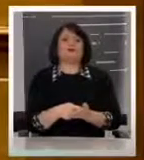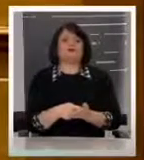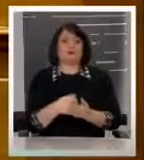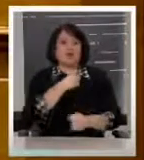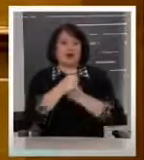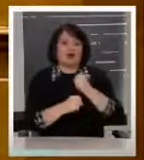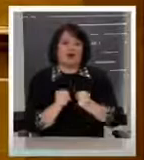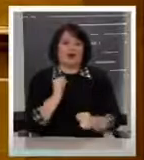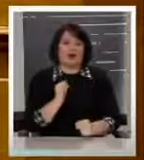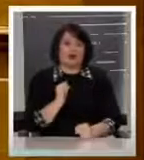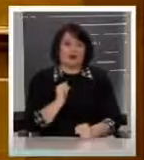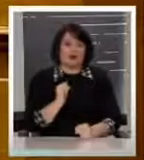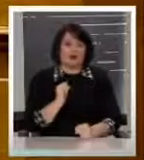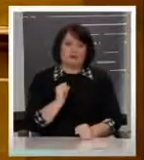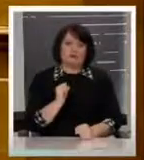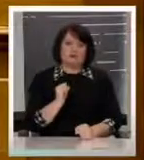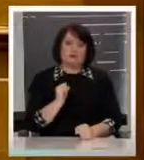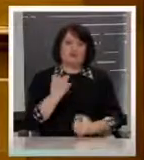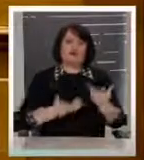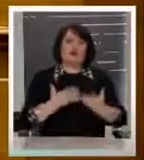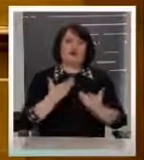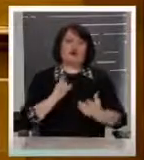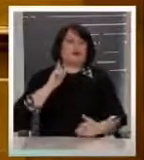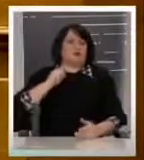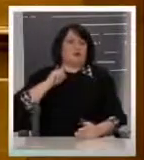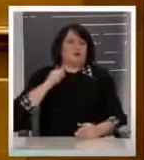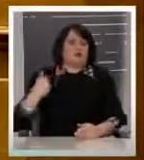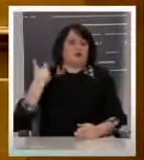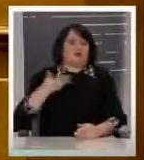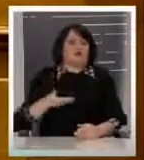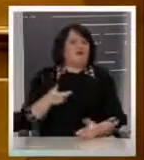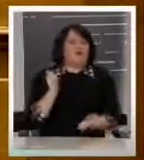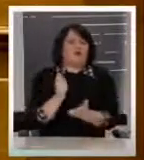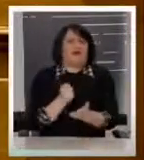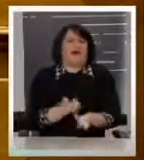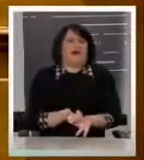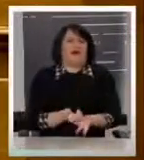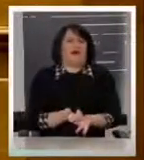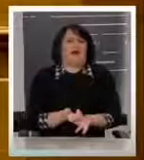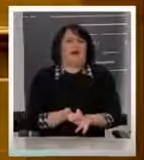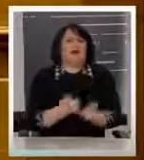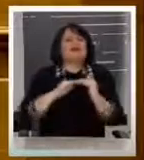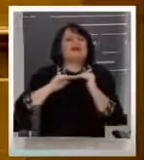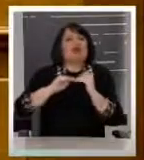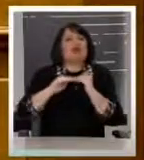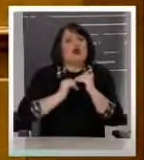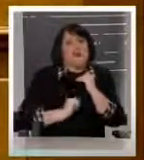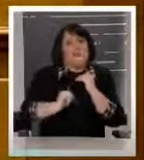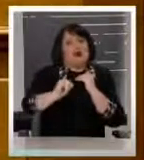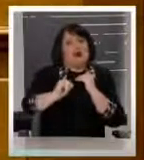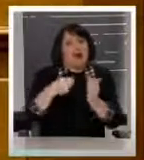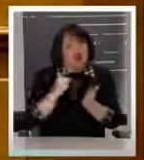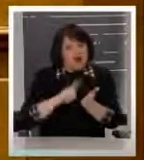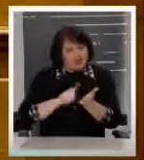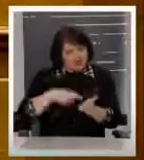έτους, όταν εσείς με σημαντικά υψηλότερους προϋπολογισμούς αδιαφορούσατε. Δεν καταβάλλατε στην Παραμεθόριο αυτά που οφείλετε